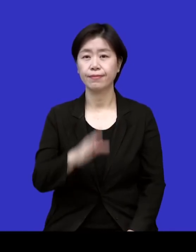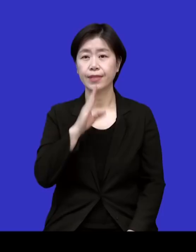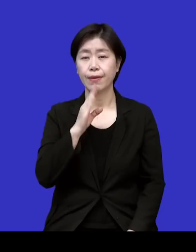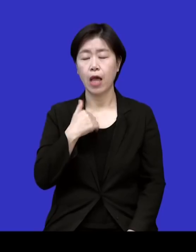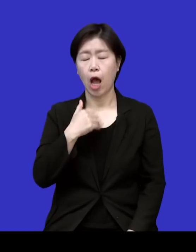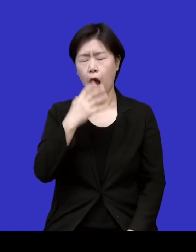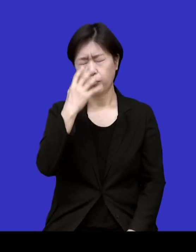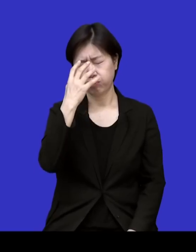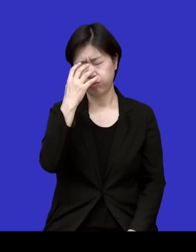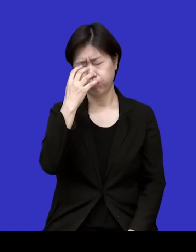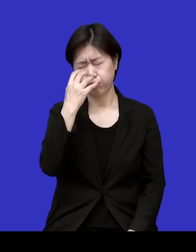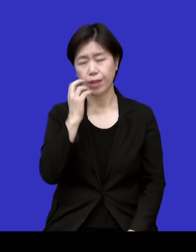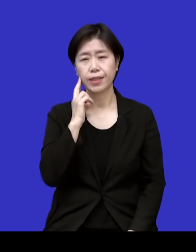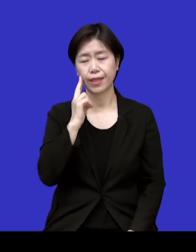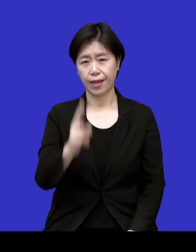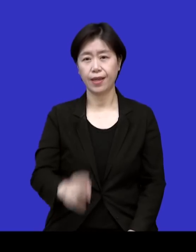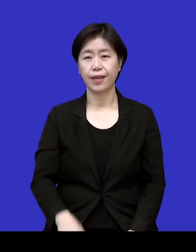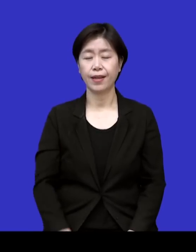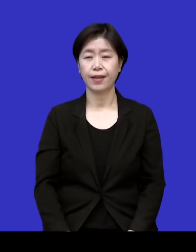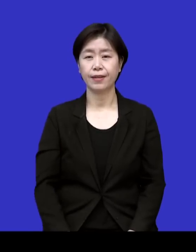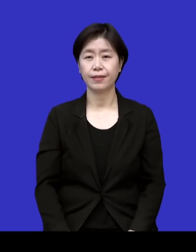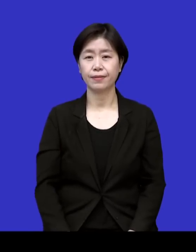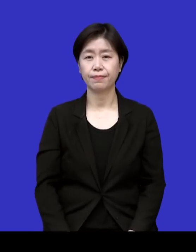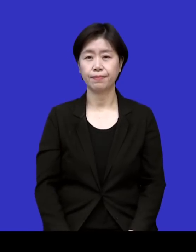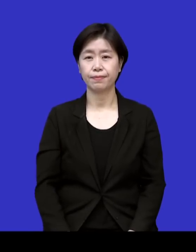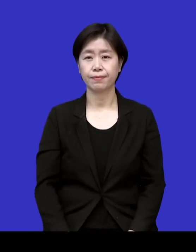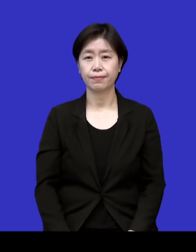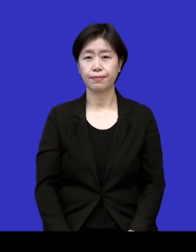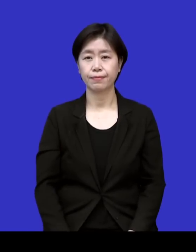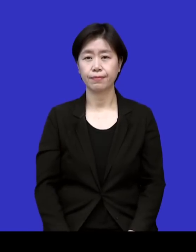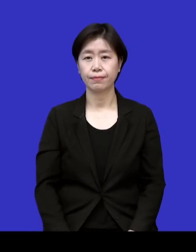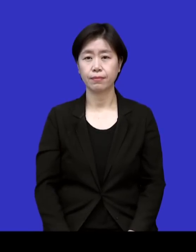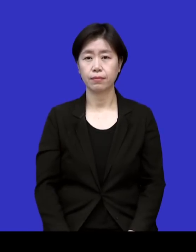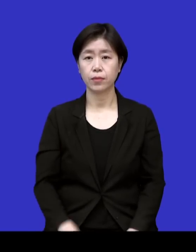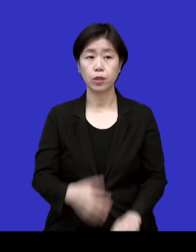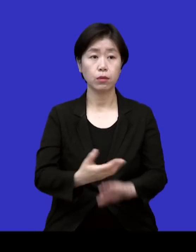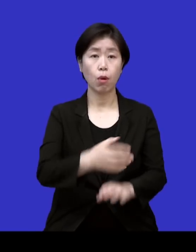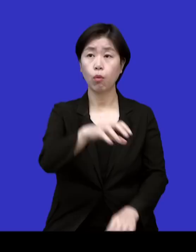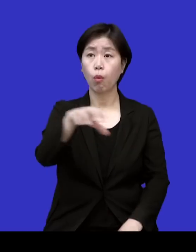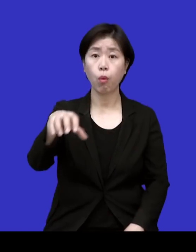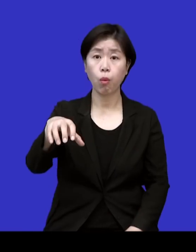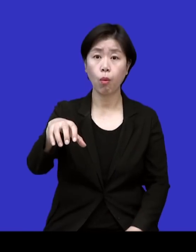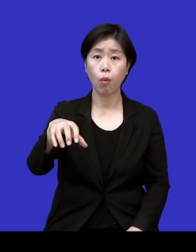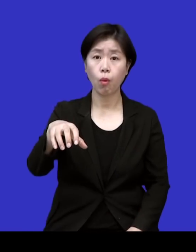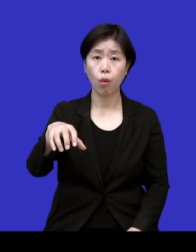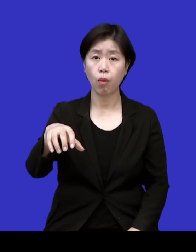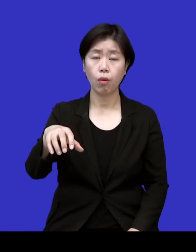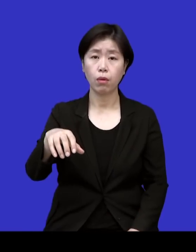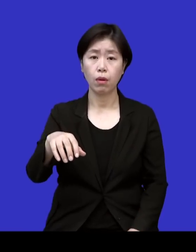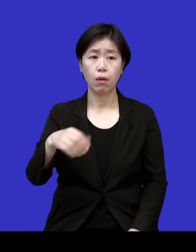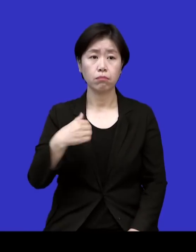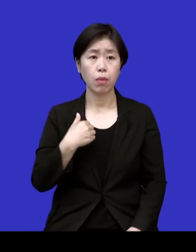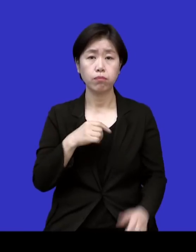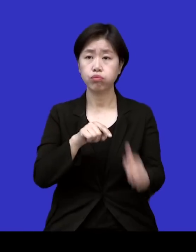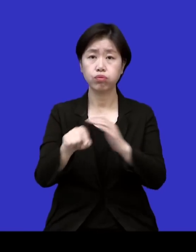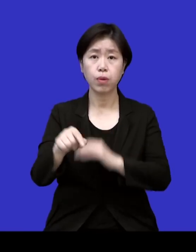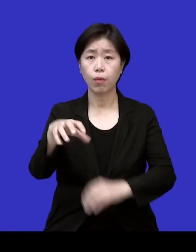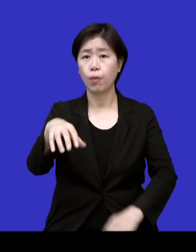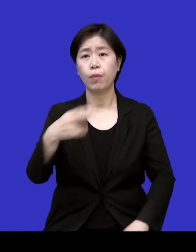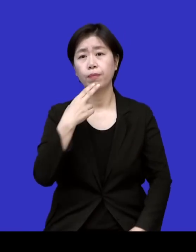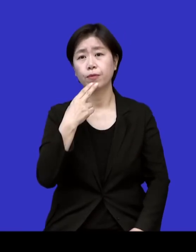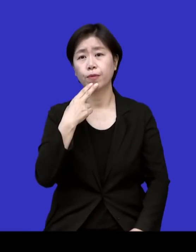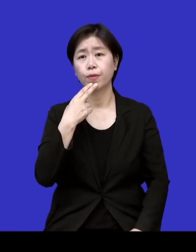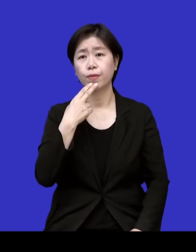이제 그게 달했었어요. 어디도 갈 데가 없는 거예요. 집은